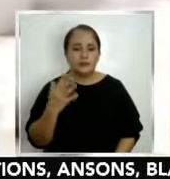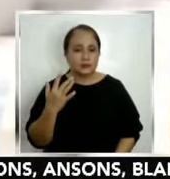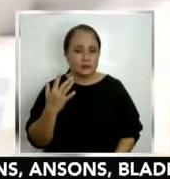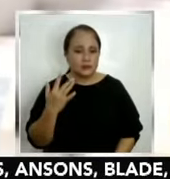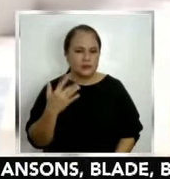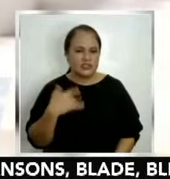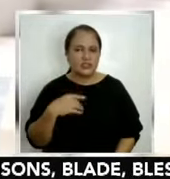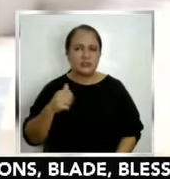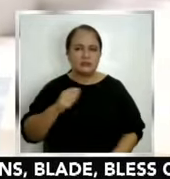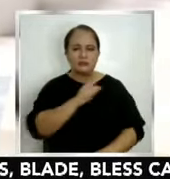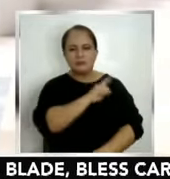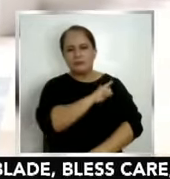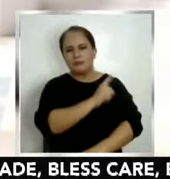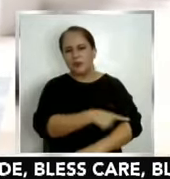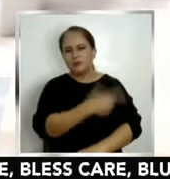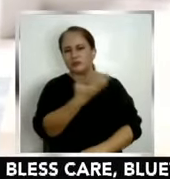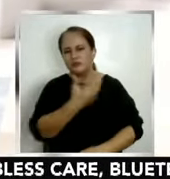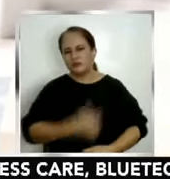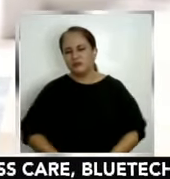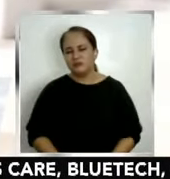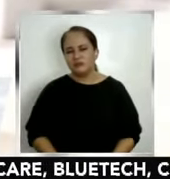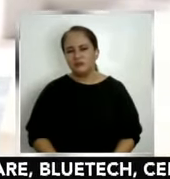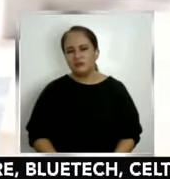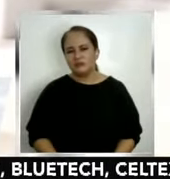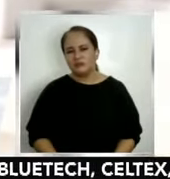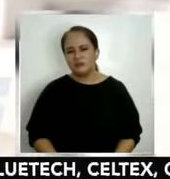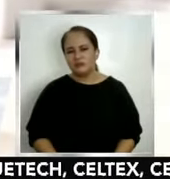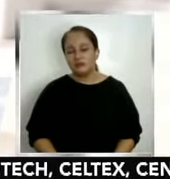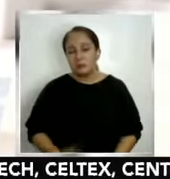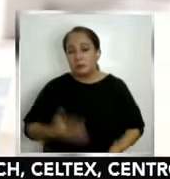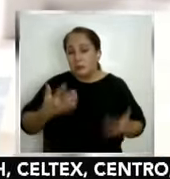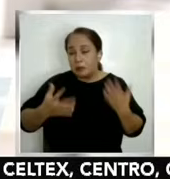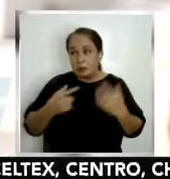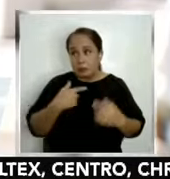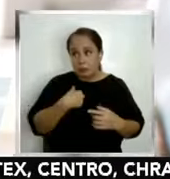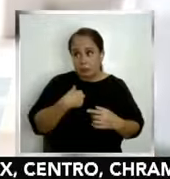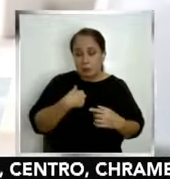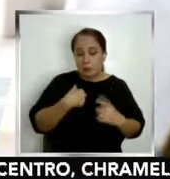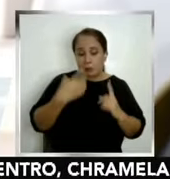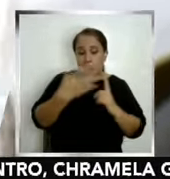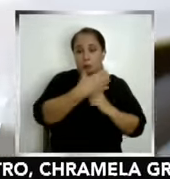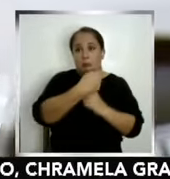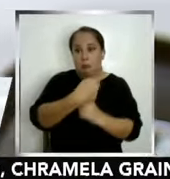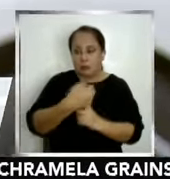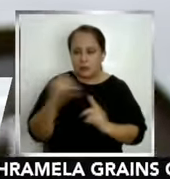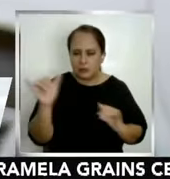makapangyarihan po sila. Baka pati kami padukot, yun ang